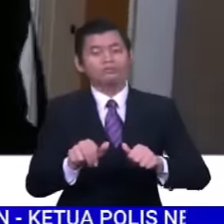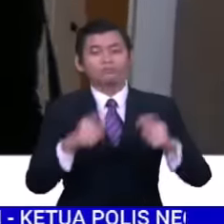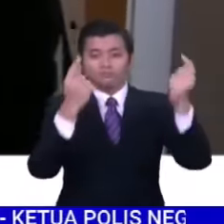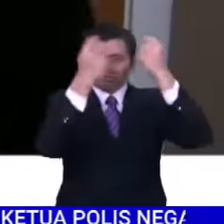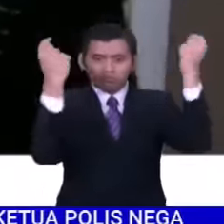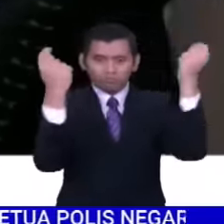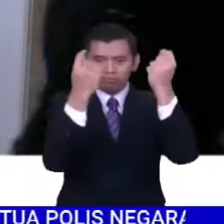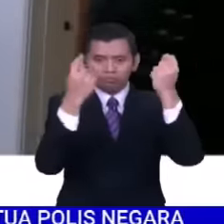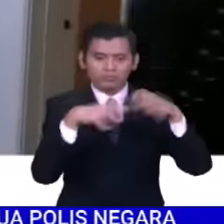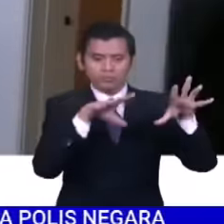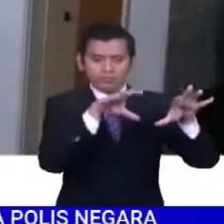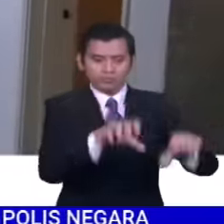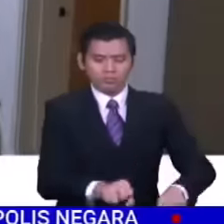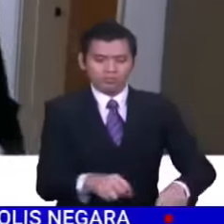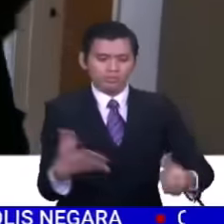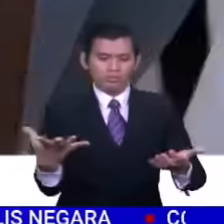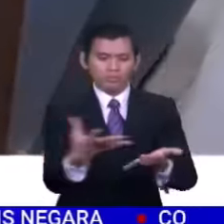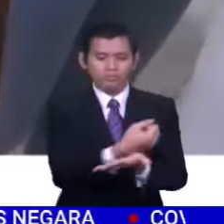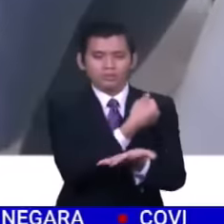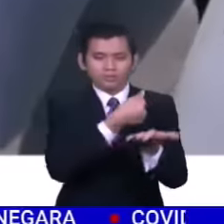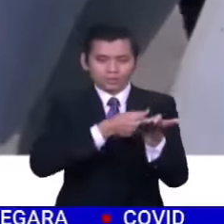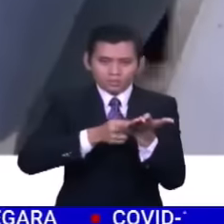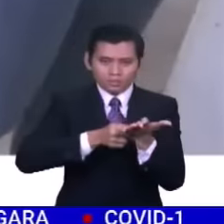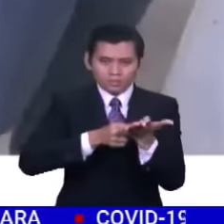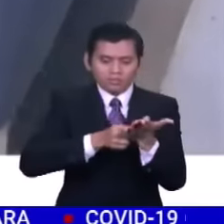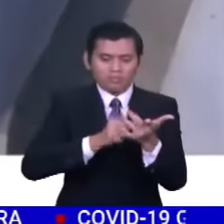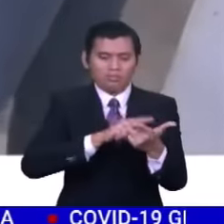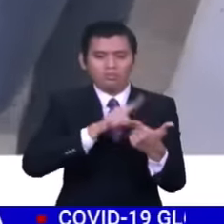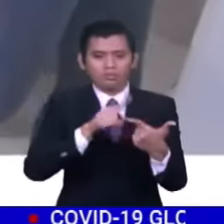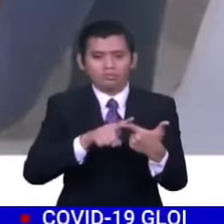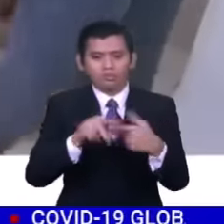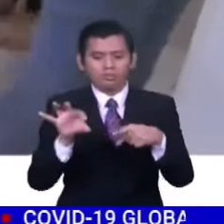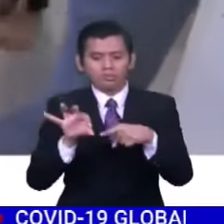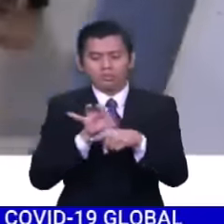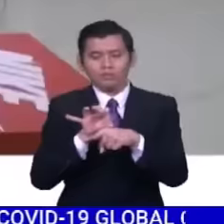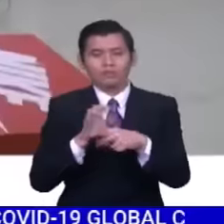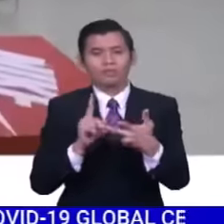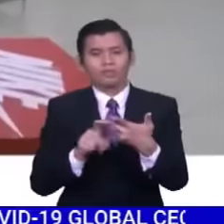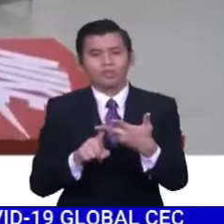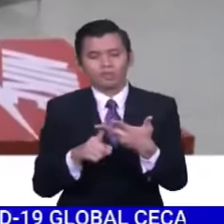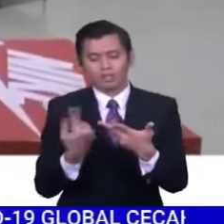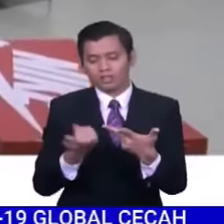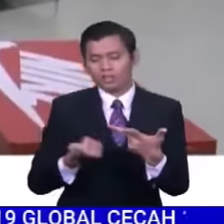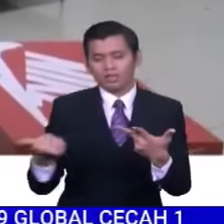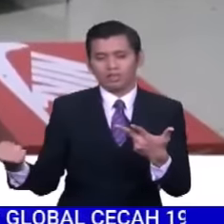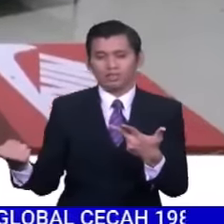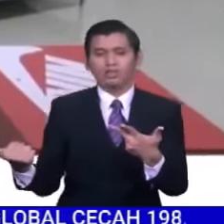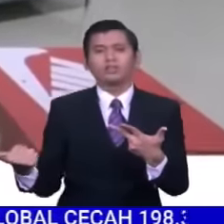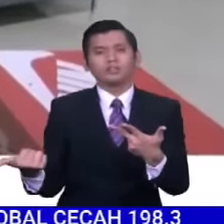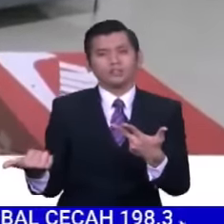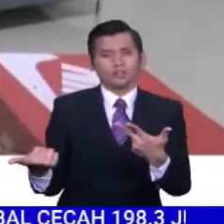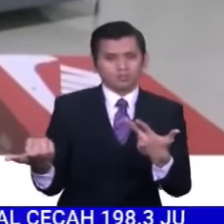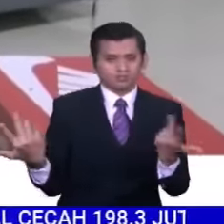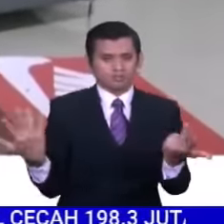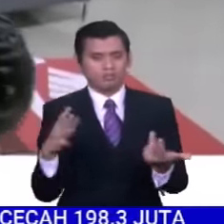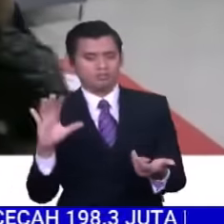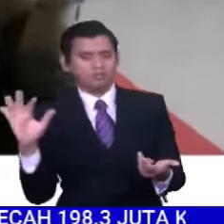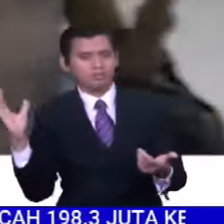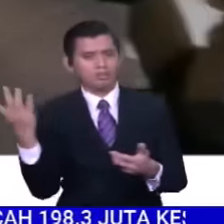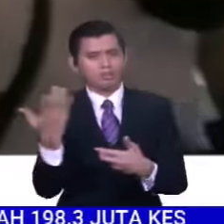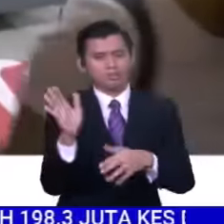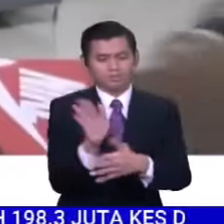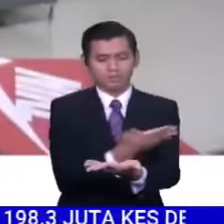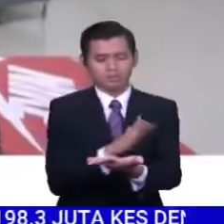serbuan, polis merampas dadah jenis syabu, kondom dan peralatan sistem audio. Ujian saringan awal air